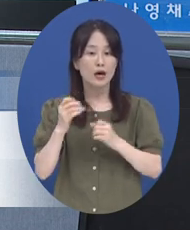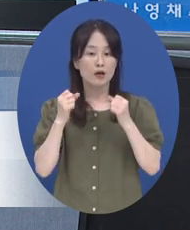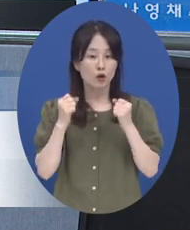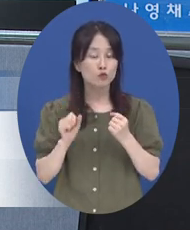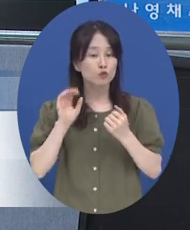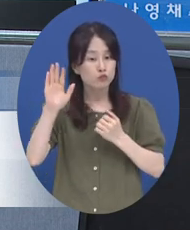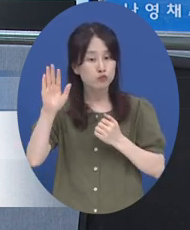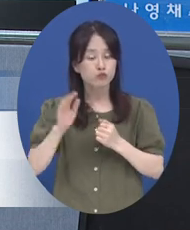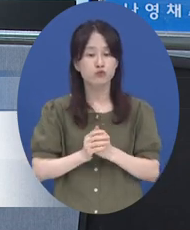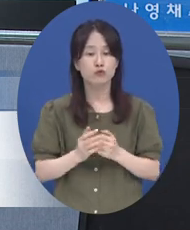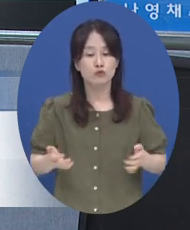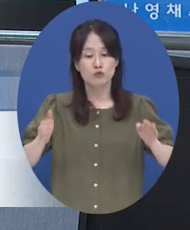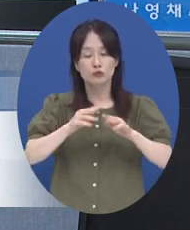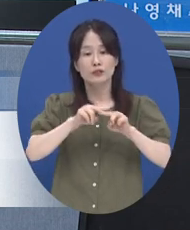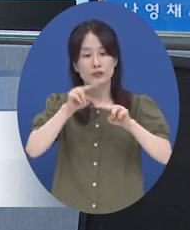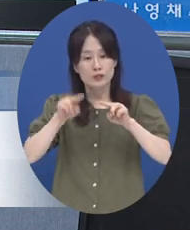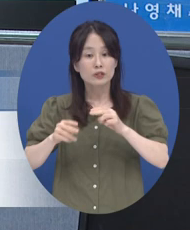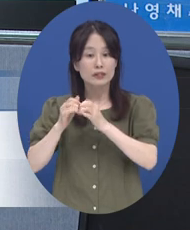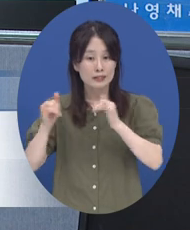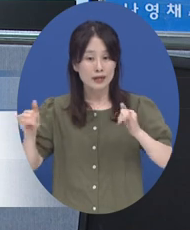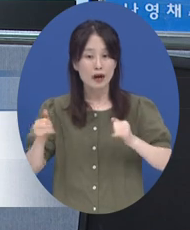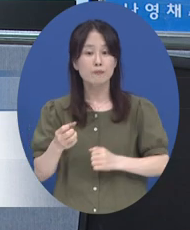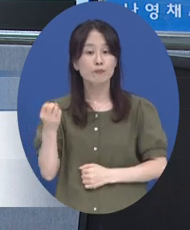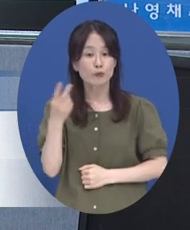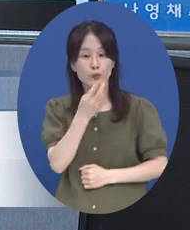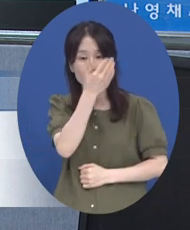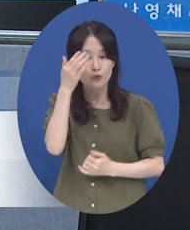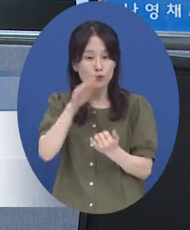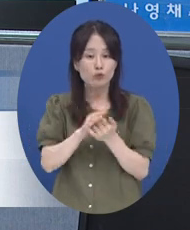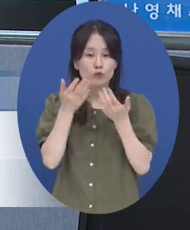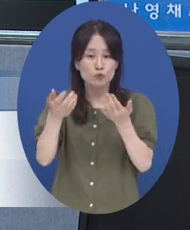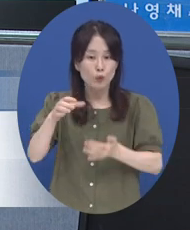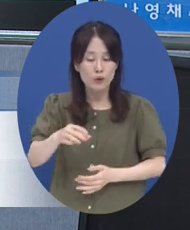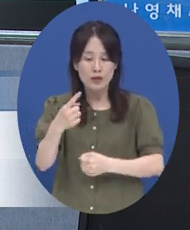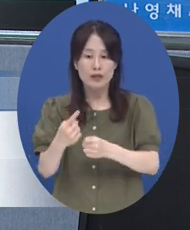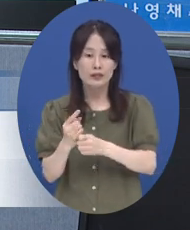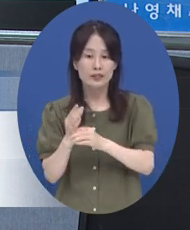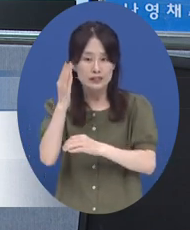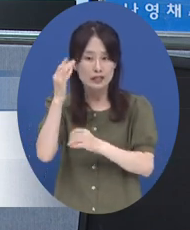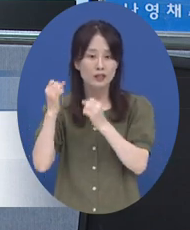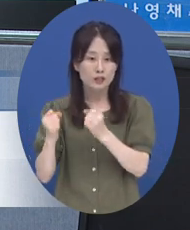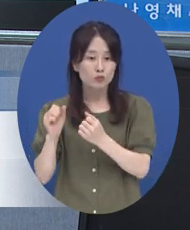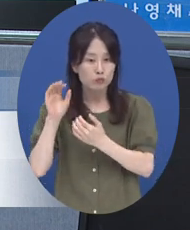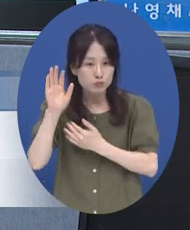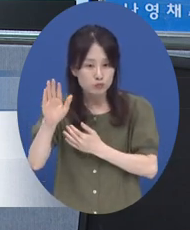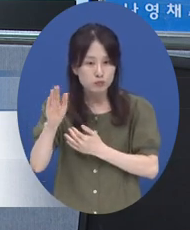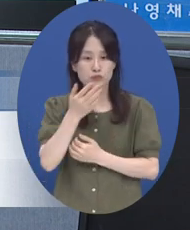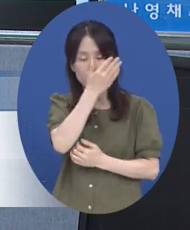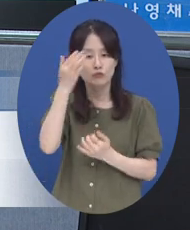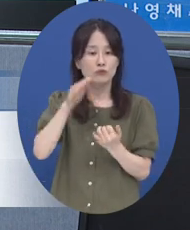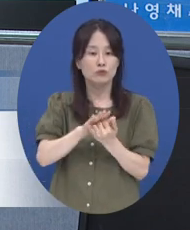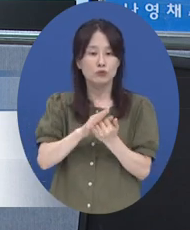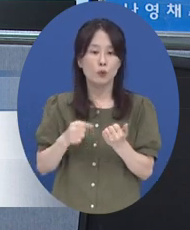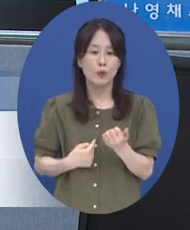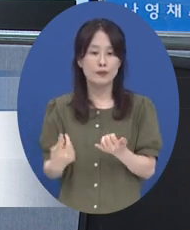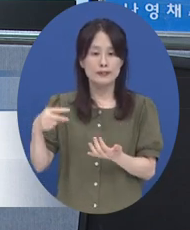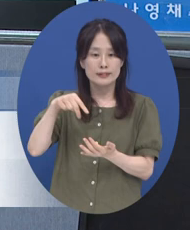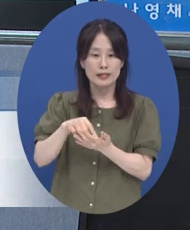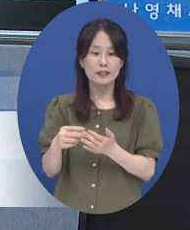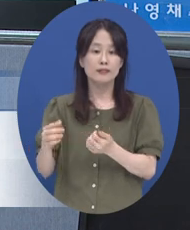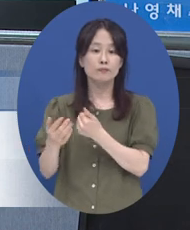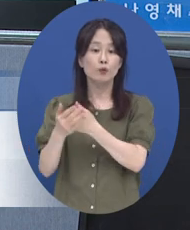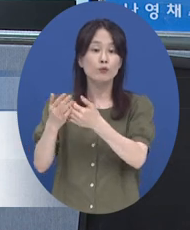거주 안 후에 퇴소한 사람 또는 청소년 쉼터에서 1년 이상 거주한 후에 아